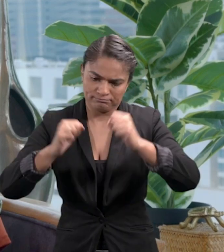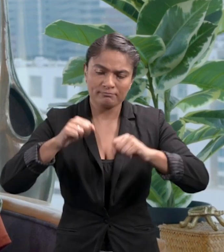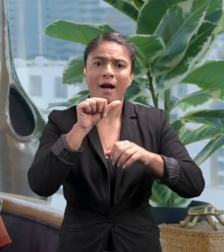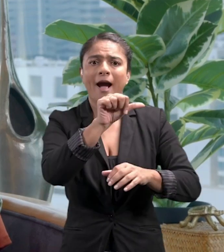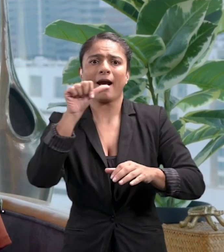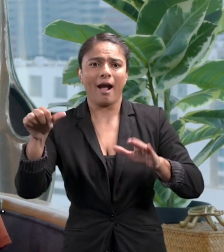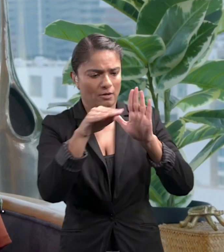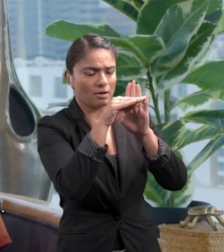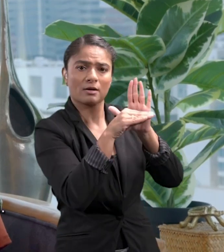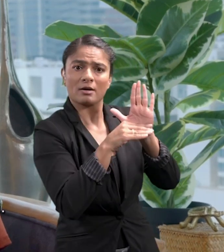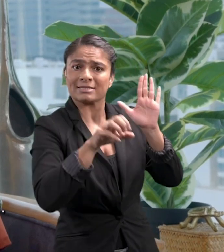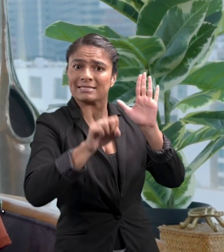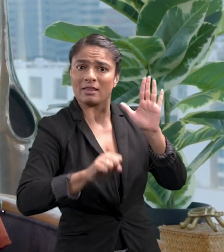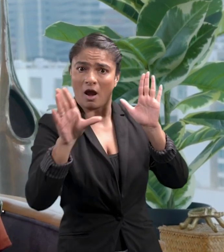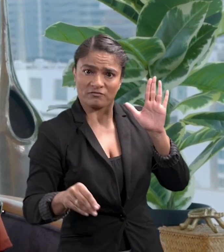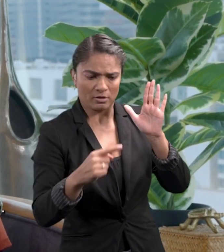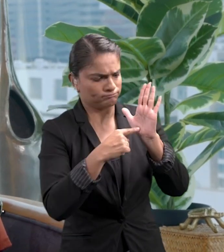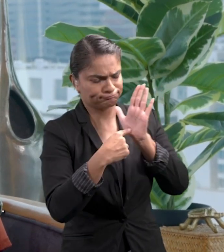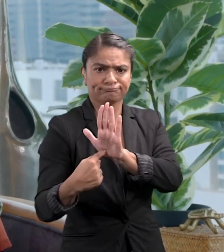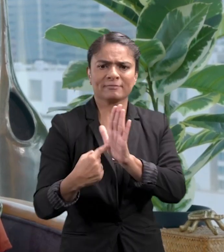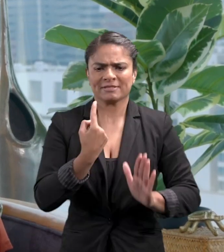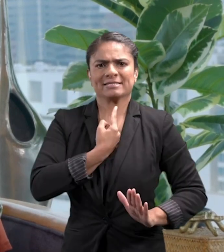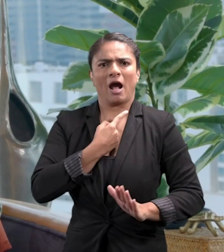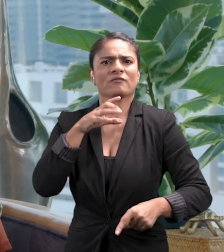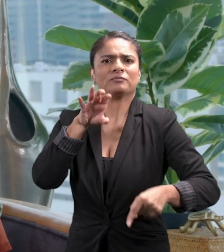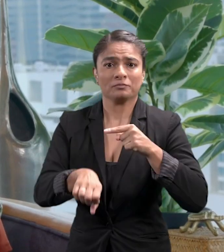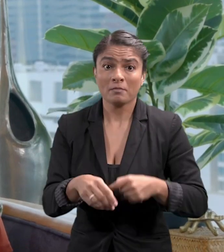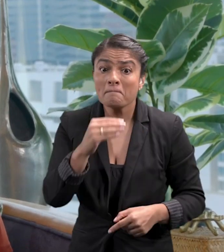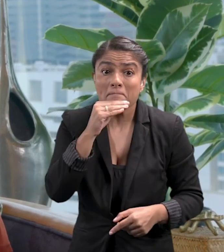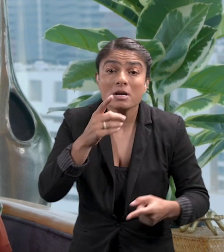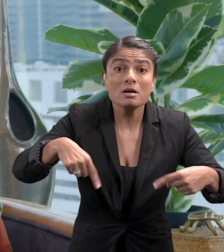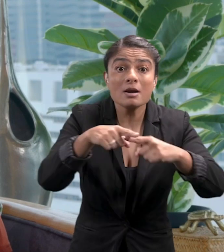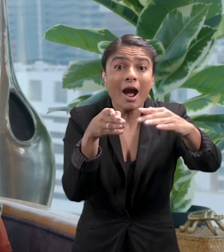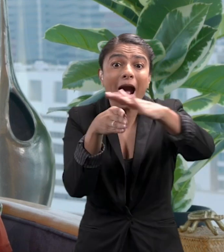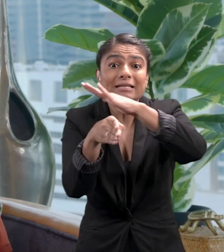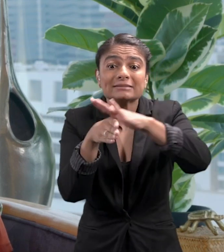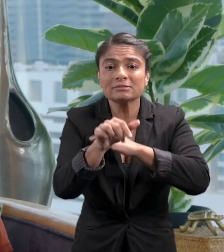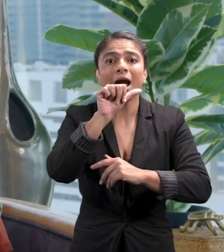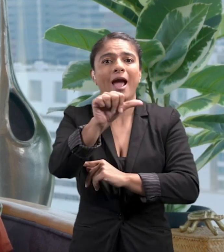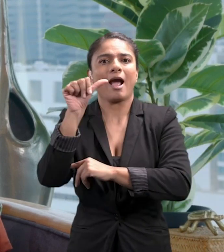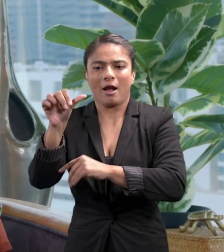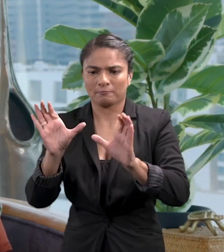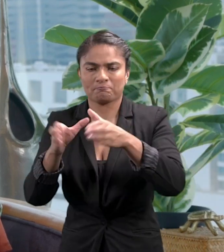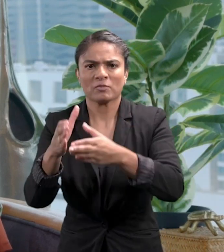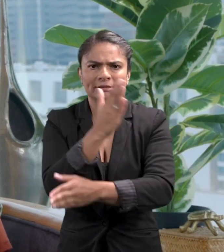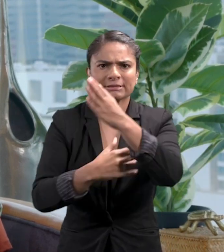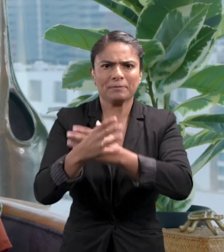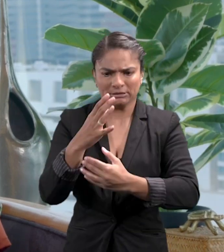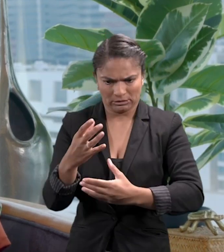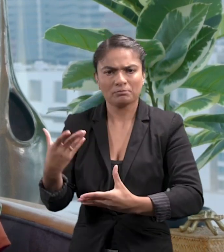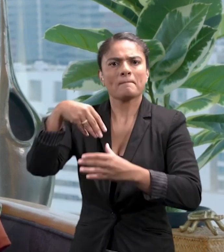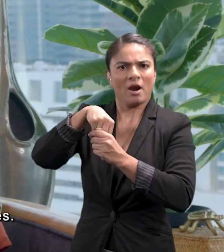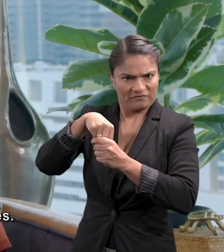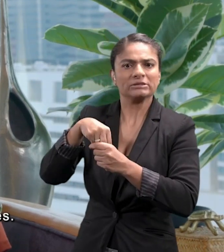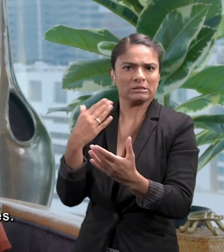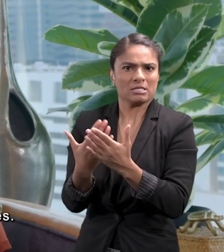in Suid-Afrika en volg 'n beleid van selfidentifikasie. Dit beteken dat om toegang tot hierdie regstellende aksie en ongeskiktheidsvoordele te